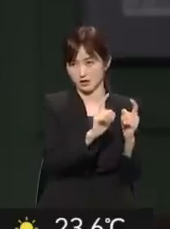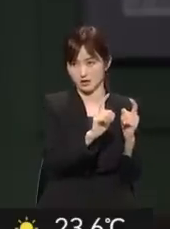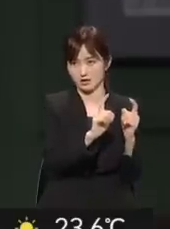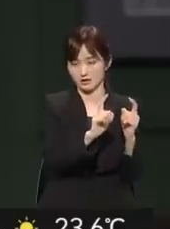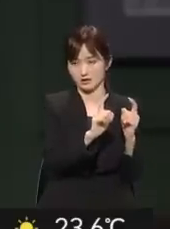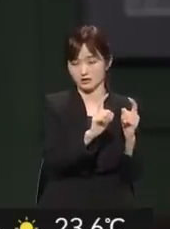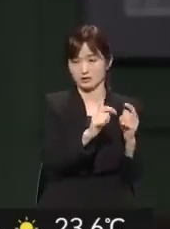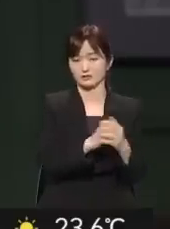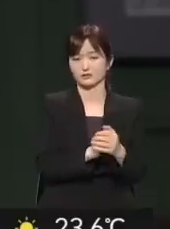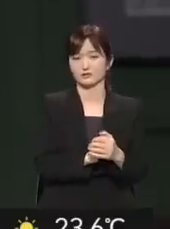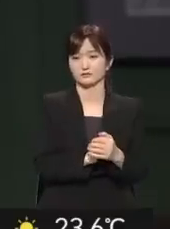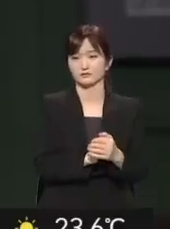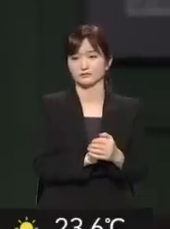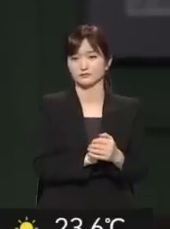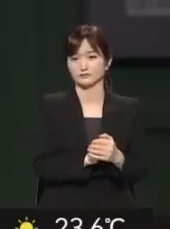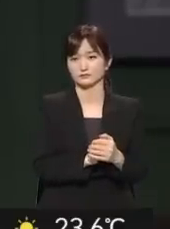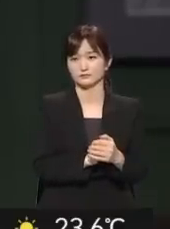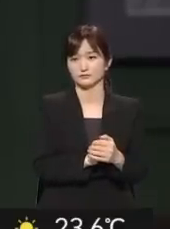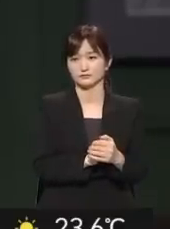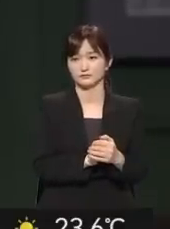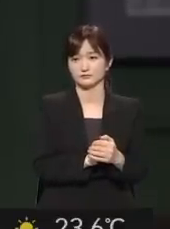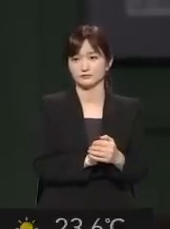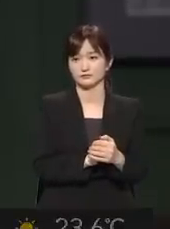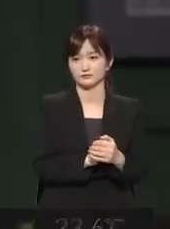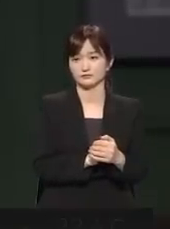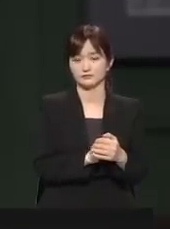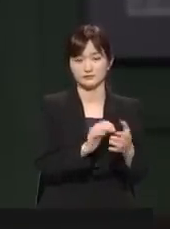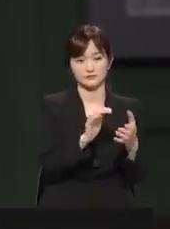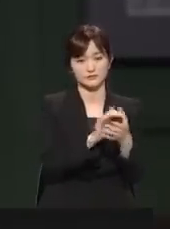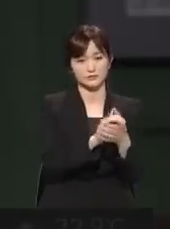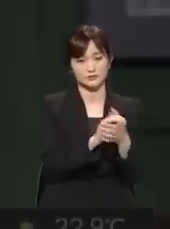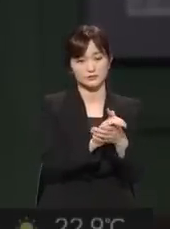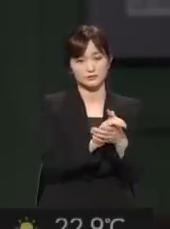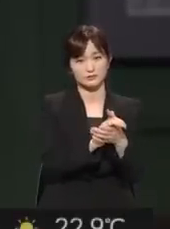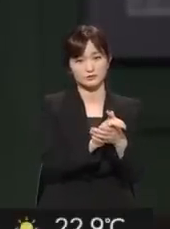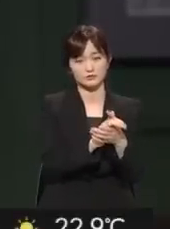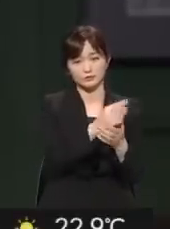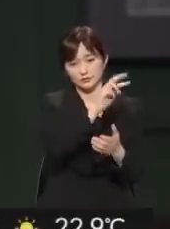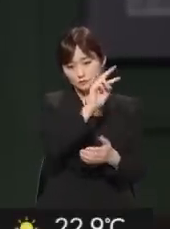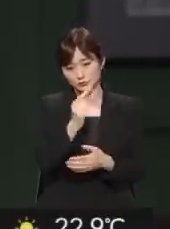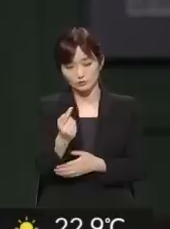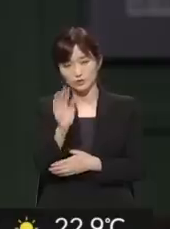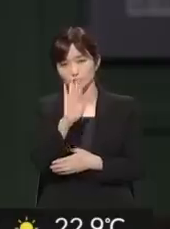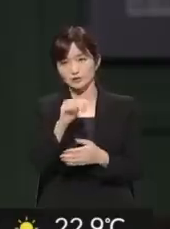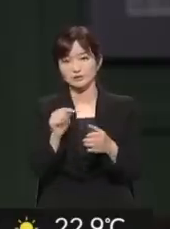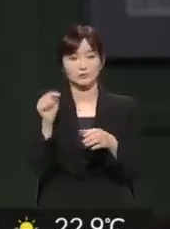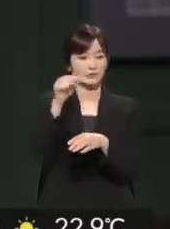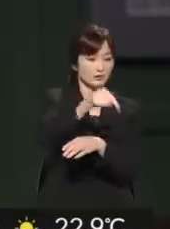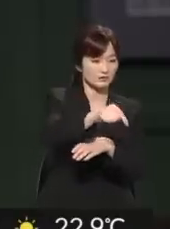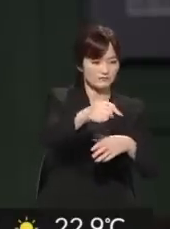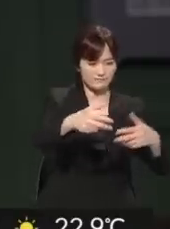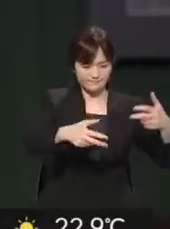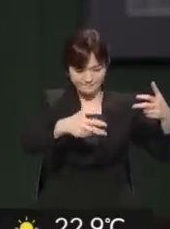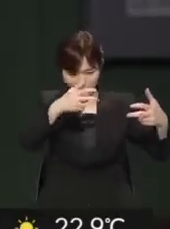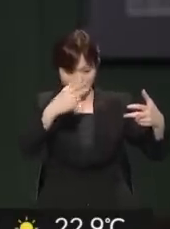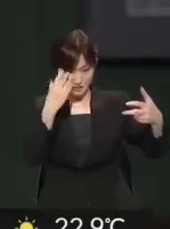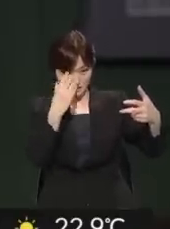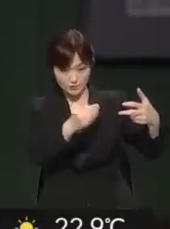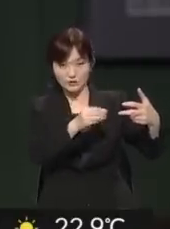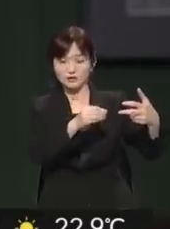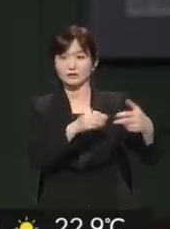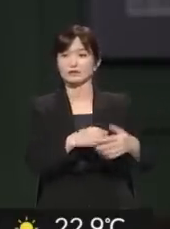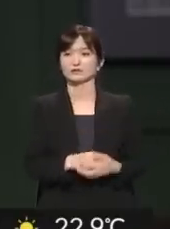일행들이이 친구들이 친구가 너무 오래 자리를 비우니까 걱정이 돼서 밖으로 나갔는데 이렇게 대치를 벌이고 있는 모습을 목격을 했다고